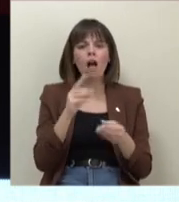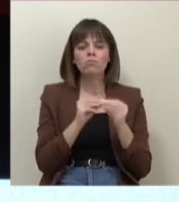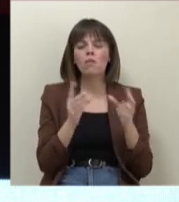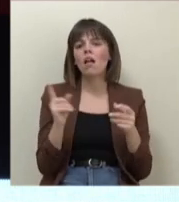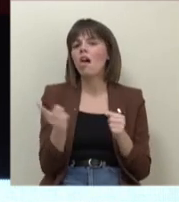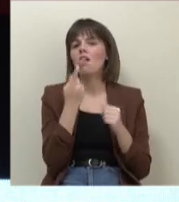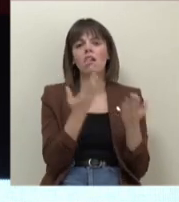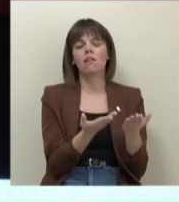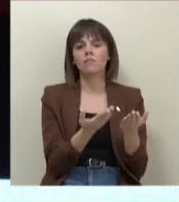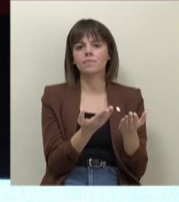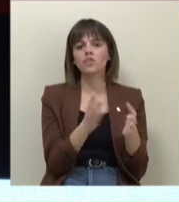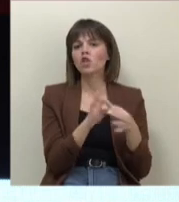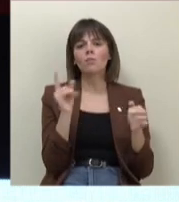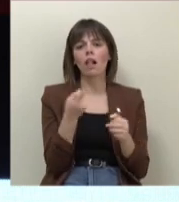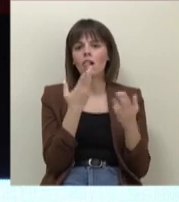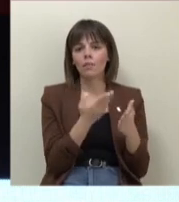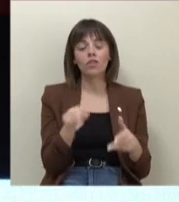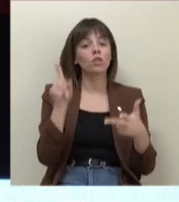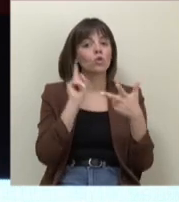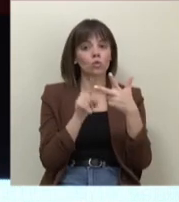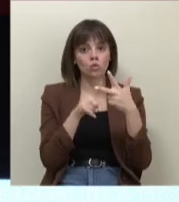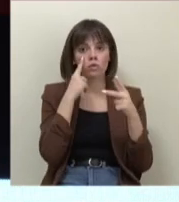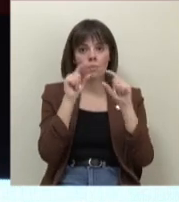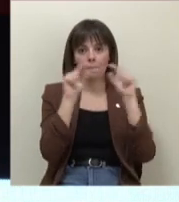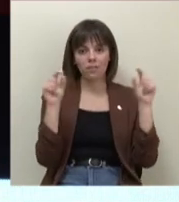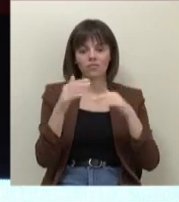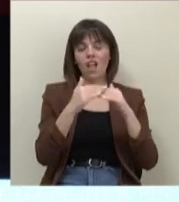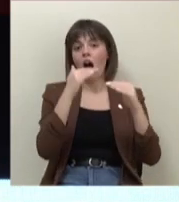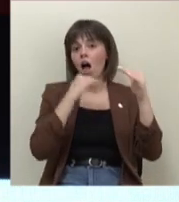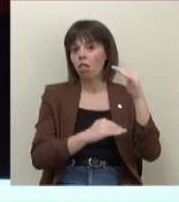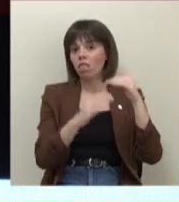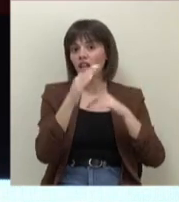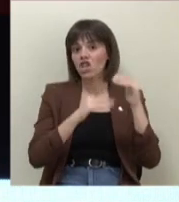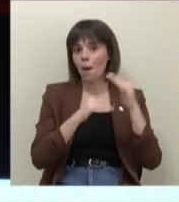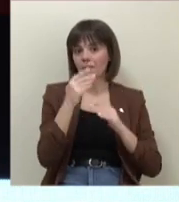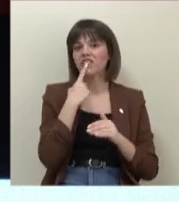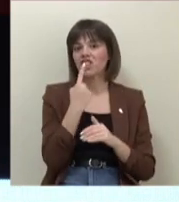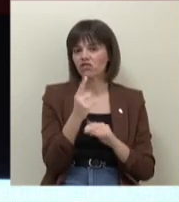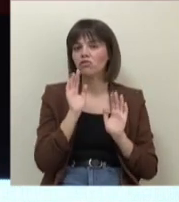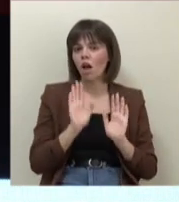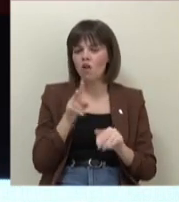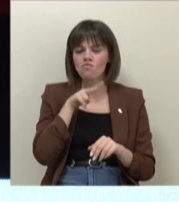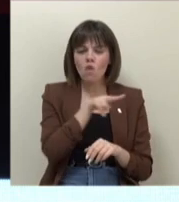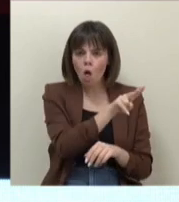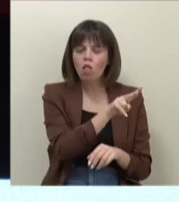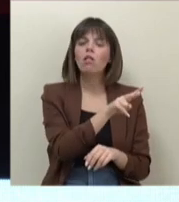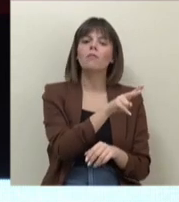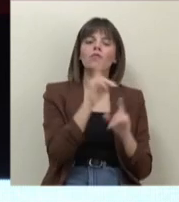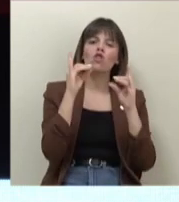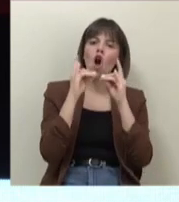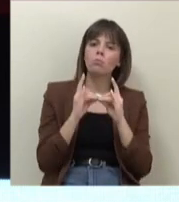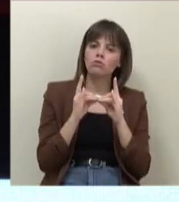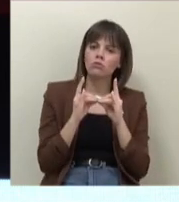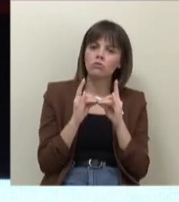edemeyiz. Şimdi üçüncü bileşene geldik. Altyapı. Altyapı deyince yol,